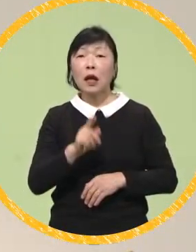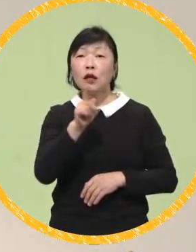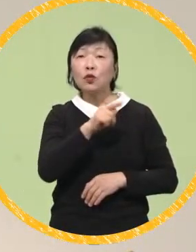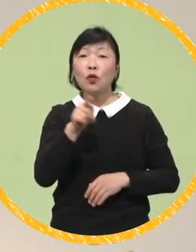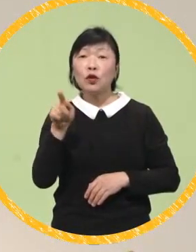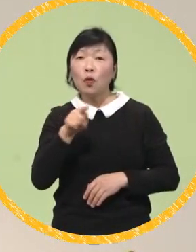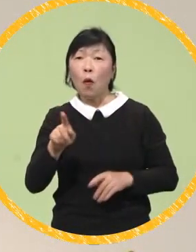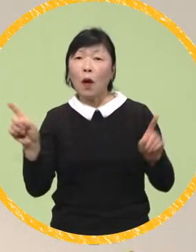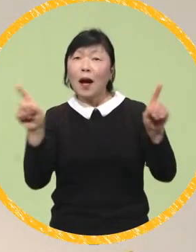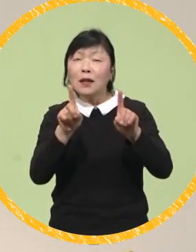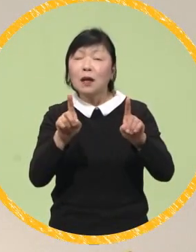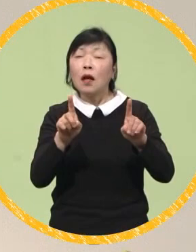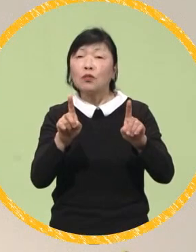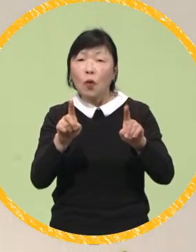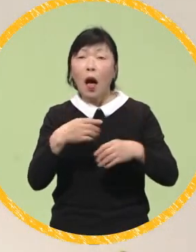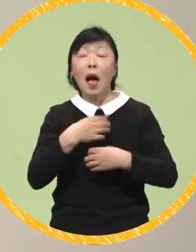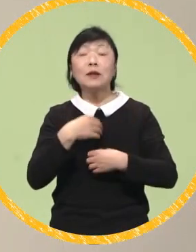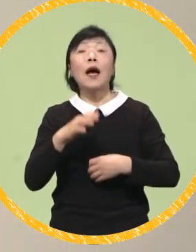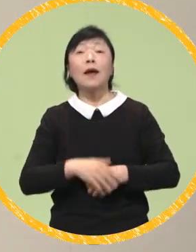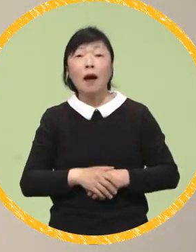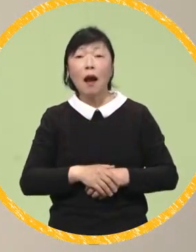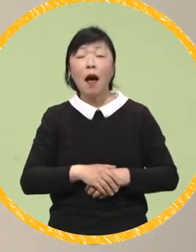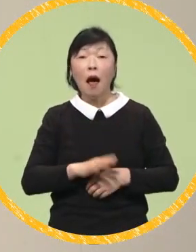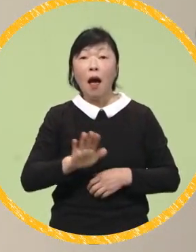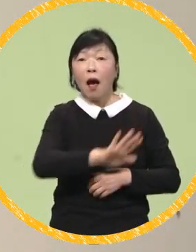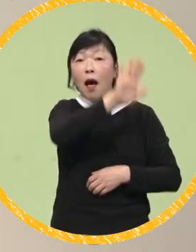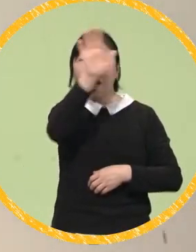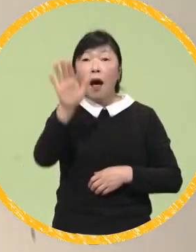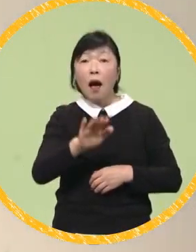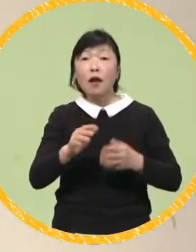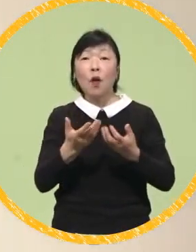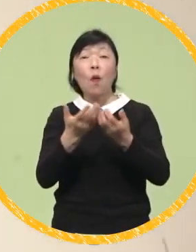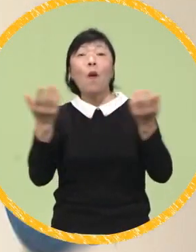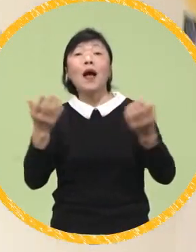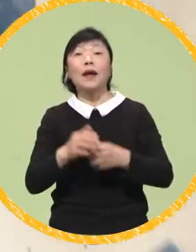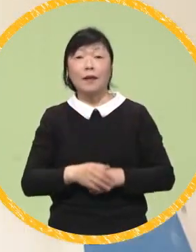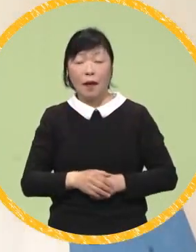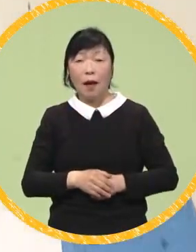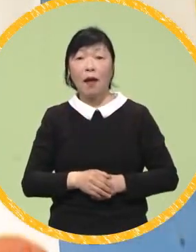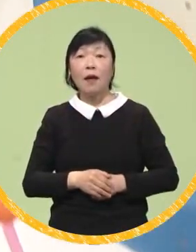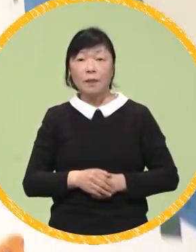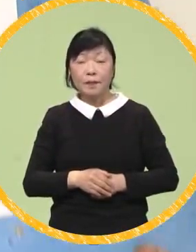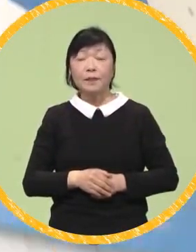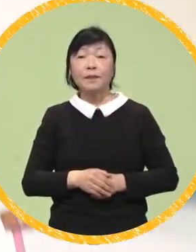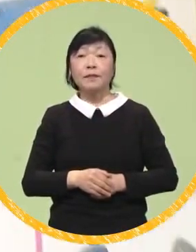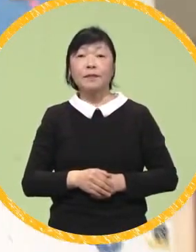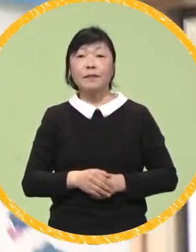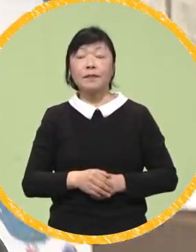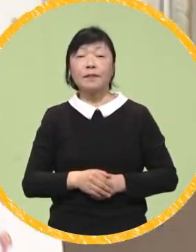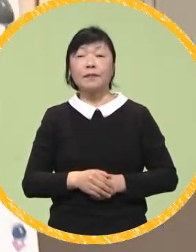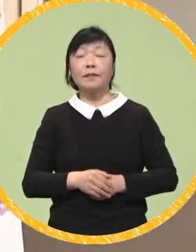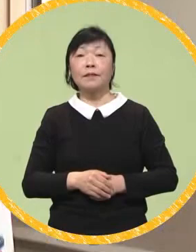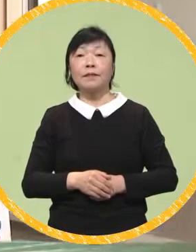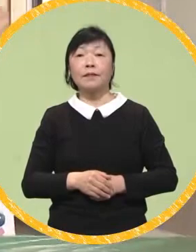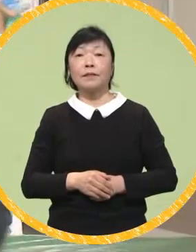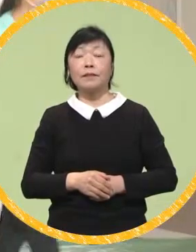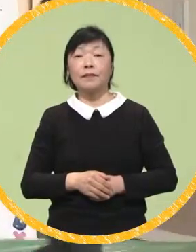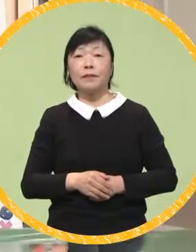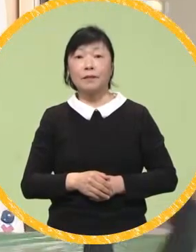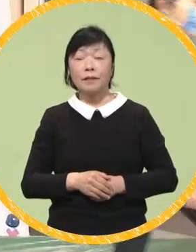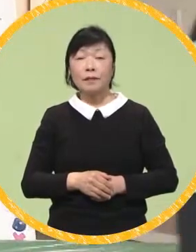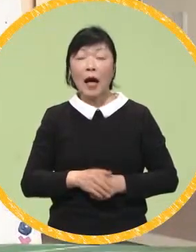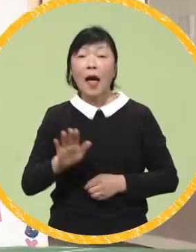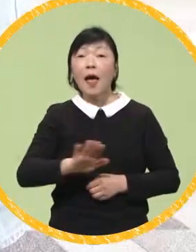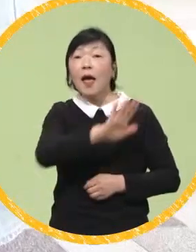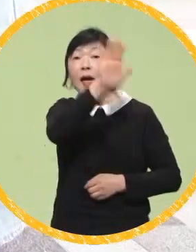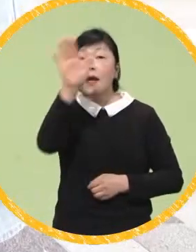といろいろ危険性もありますのでエリアを分けてですねまぁこのエリアで誰か登っている時は待機してくださいということでエリア